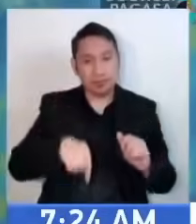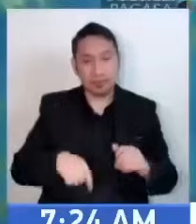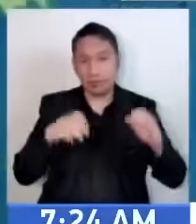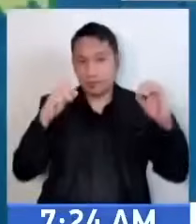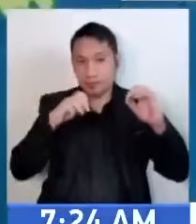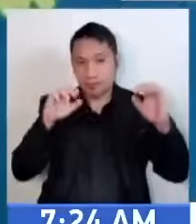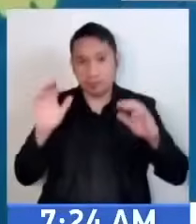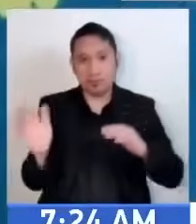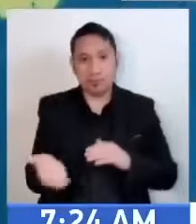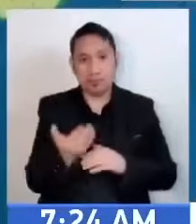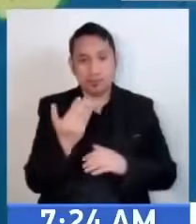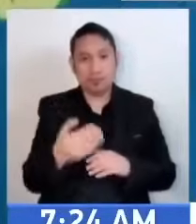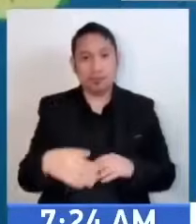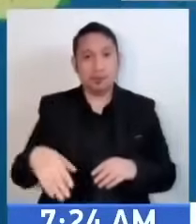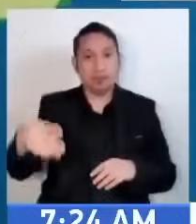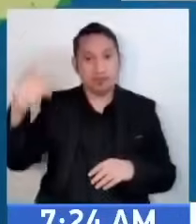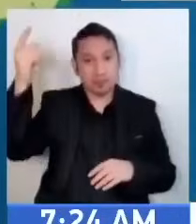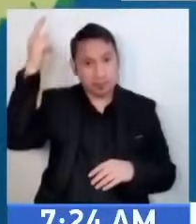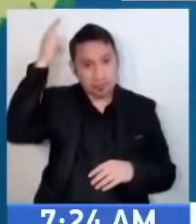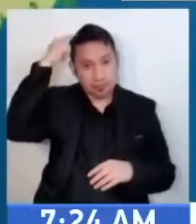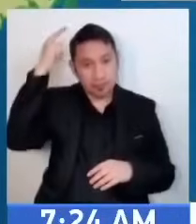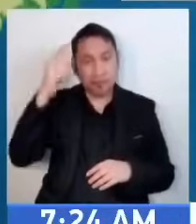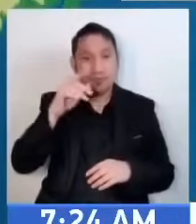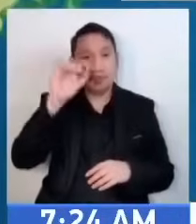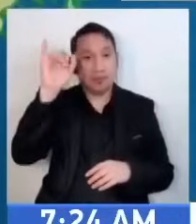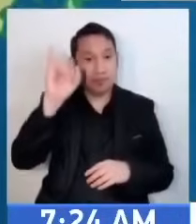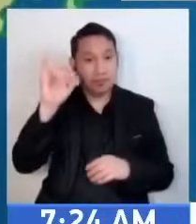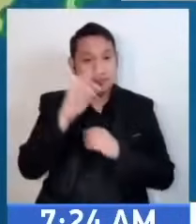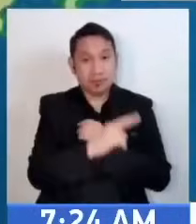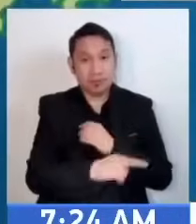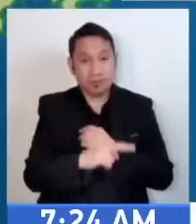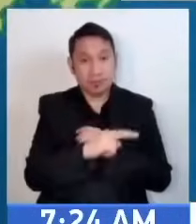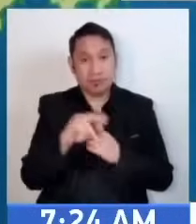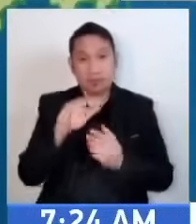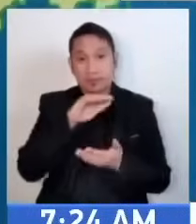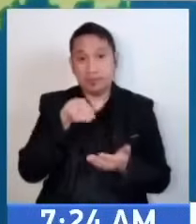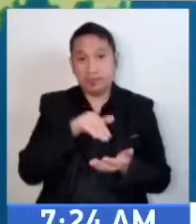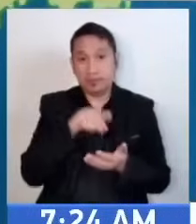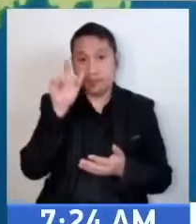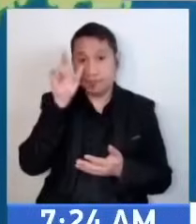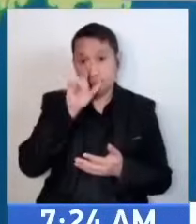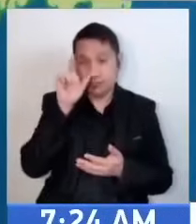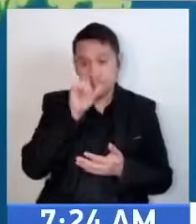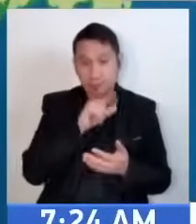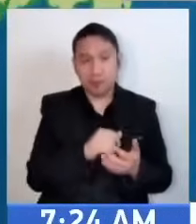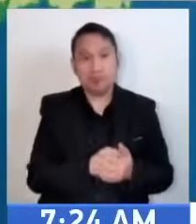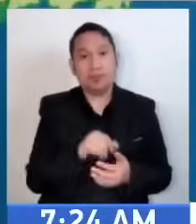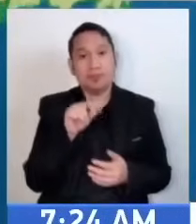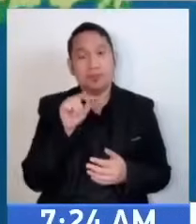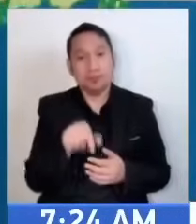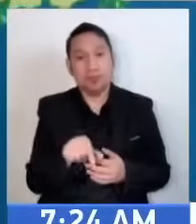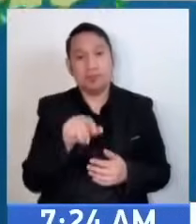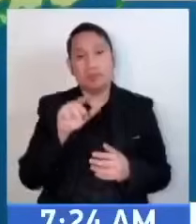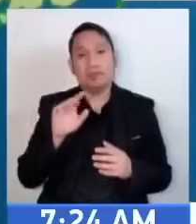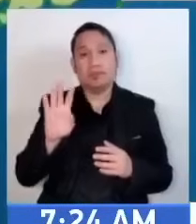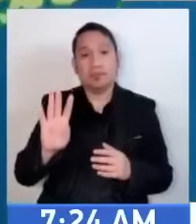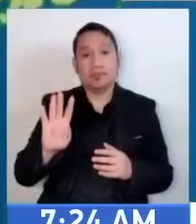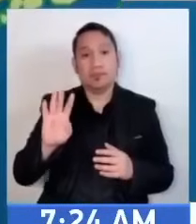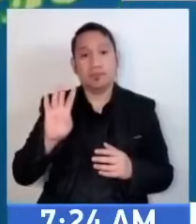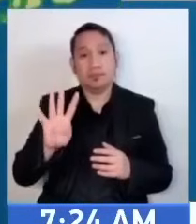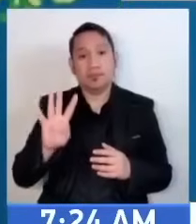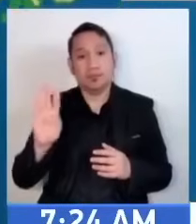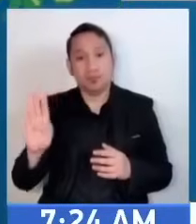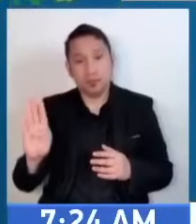Batanes. Kasama dyan ang Ilocos Region, Central Luzon, kasama rin po dyan ang Calabarzon, Mimaropa, ang Bicol,